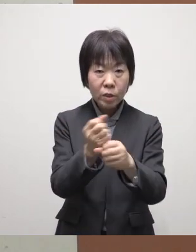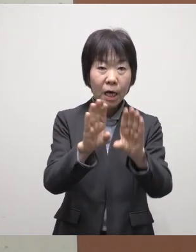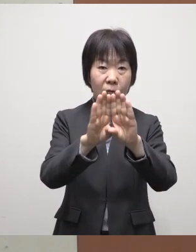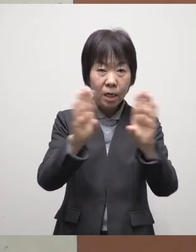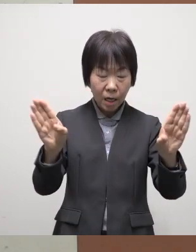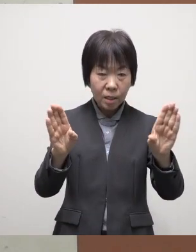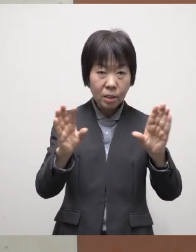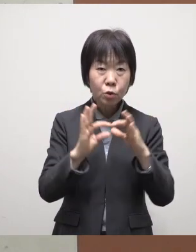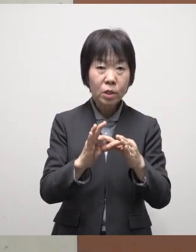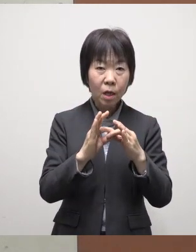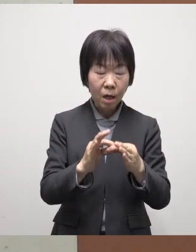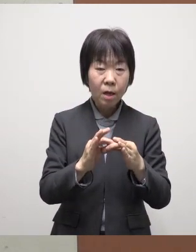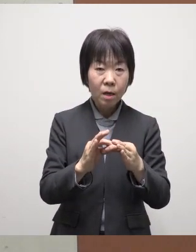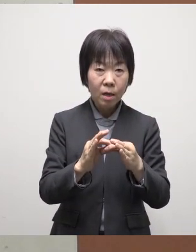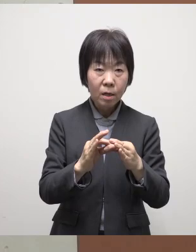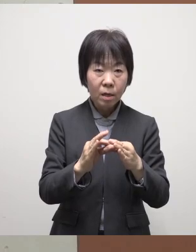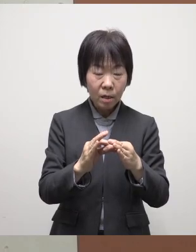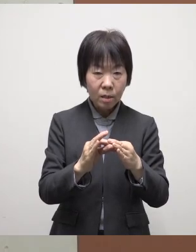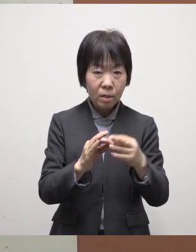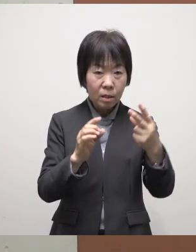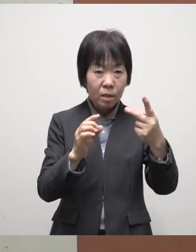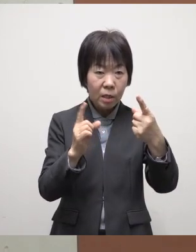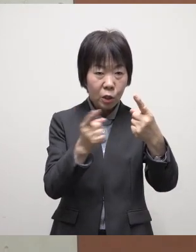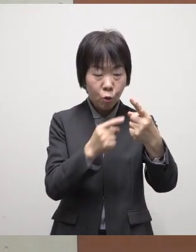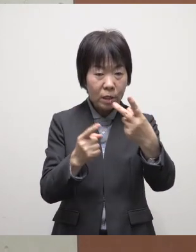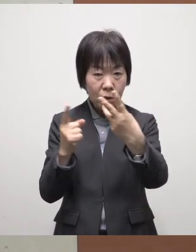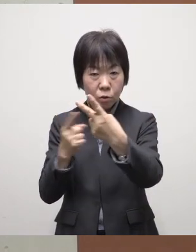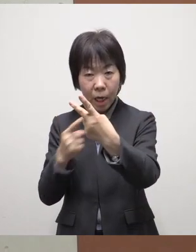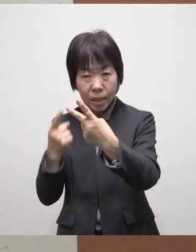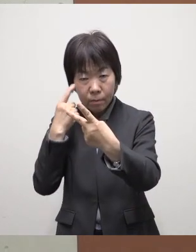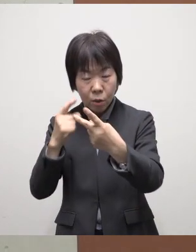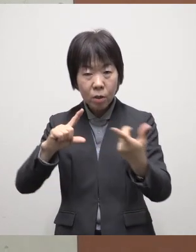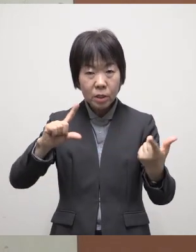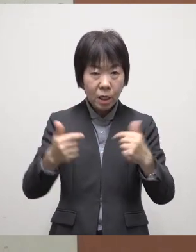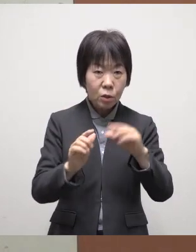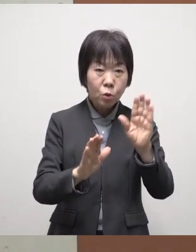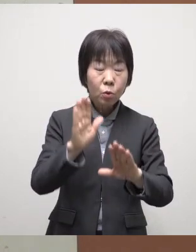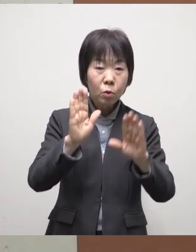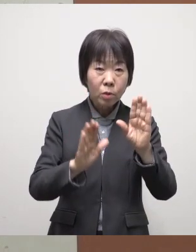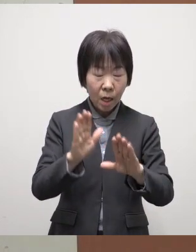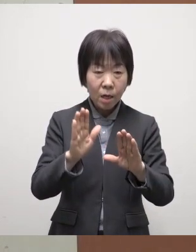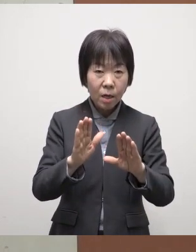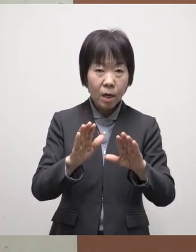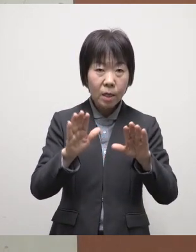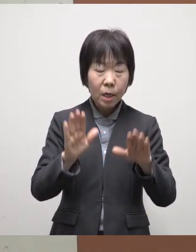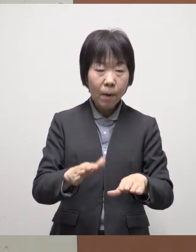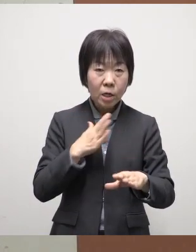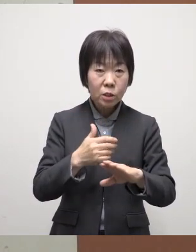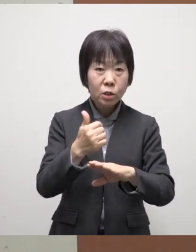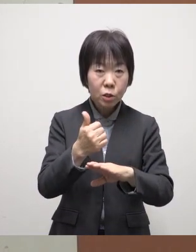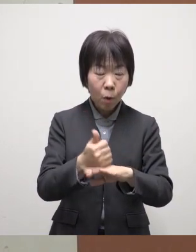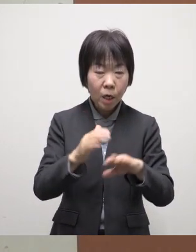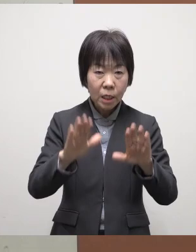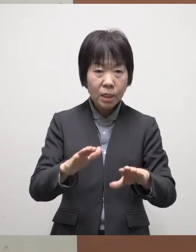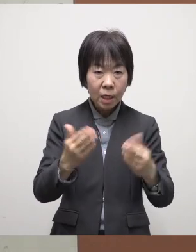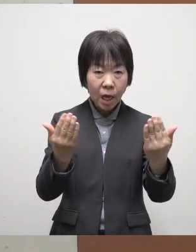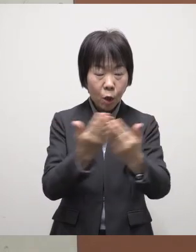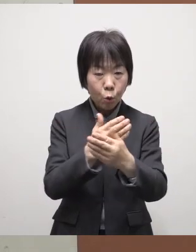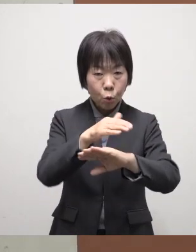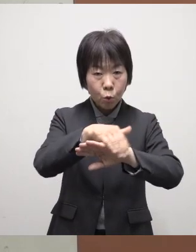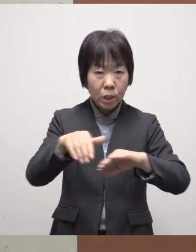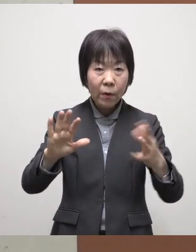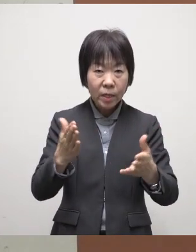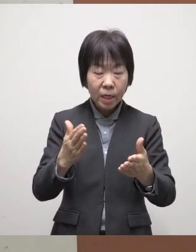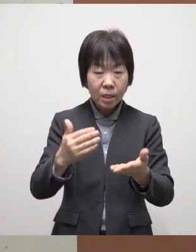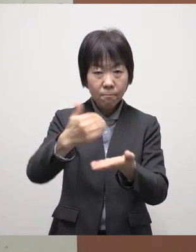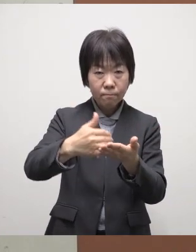あのまあ一便目2例目とはまた違うような状況になってただいま父はの園地年前コネではないという